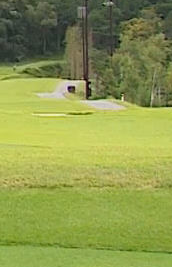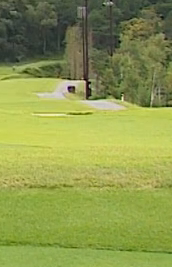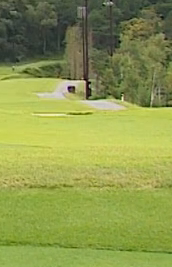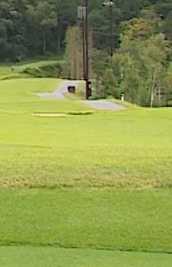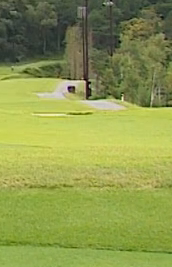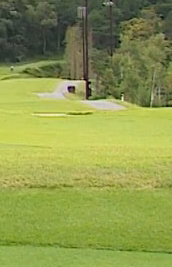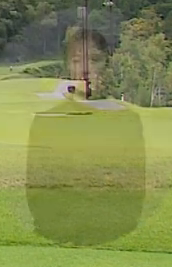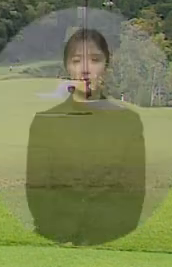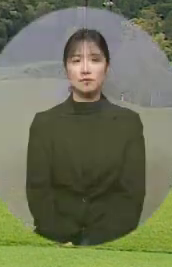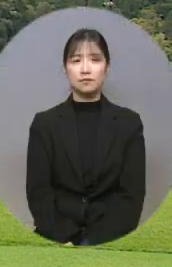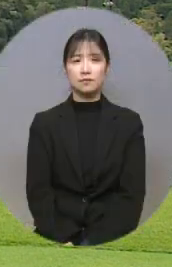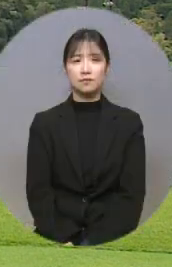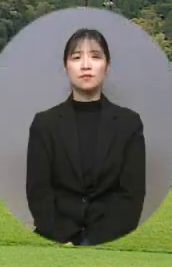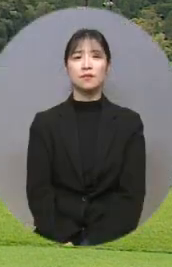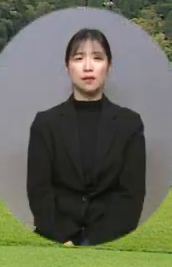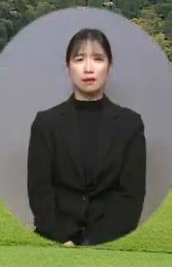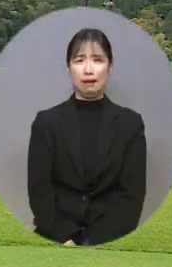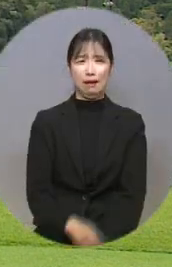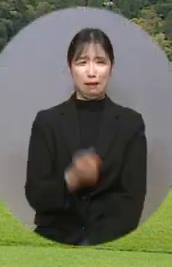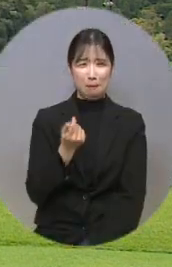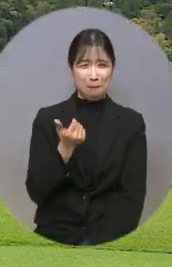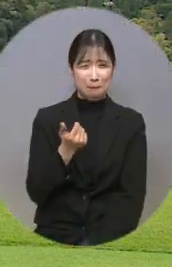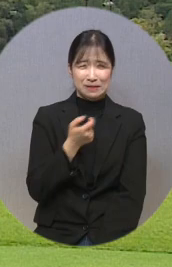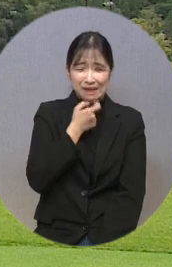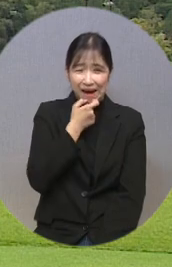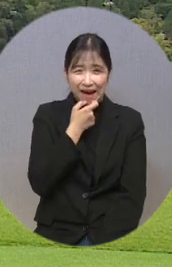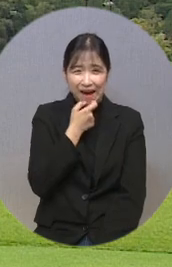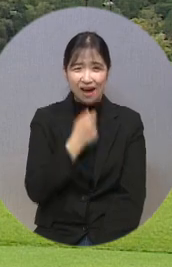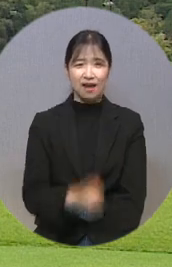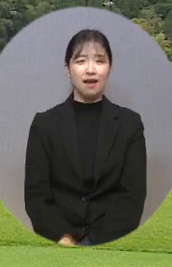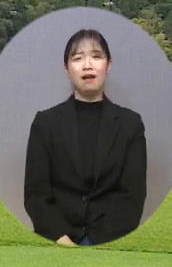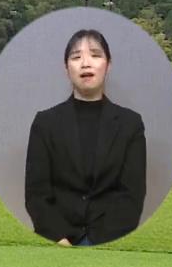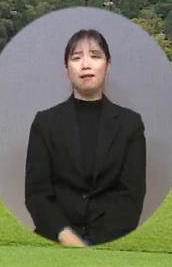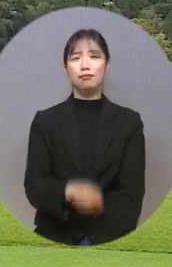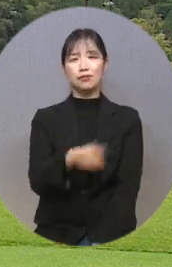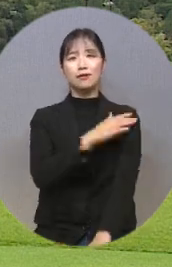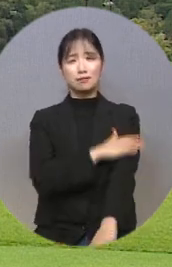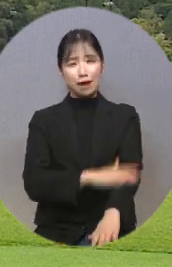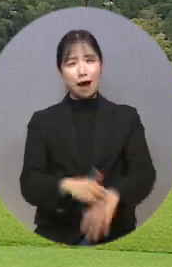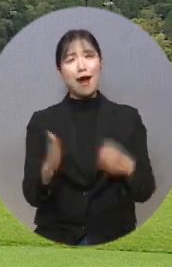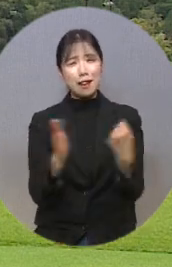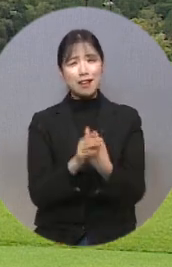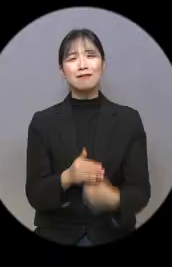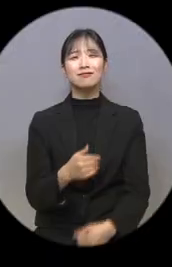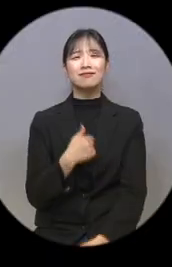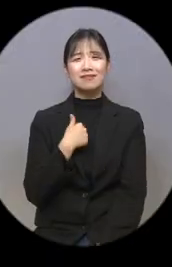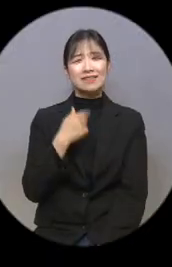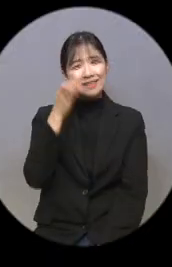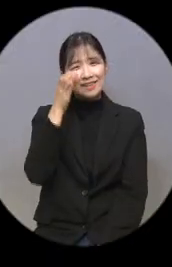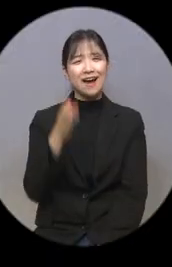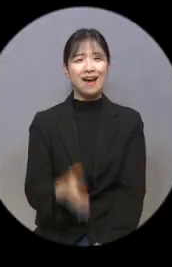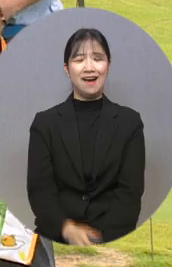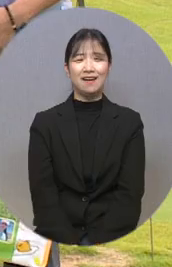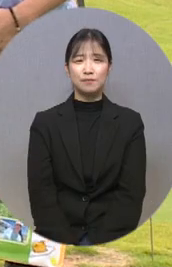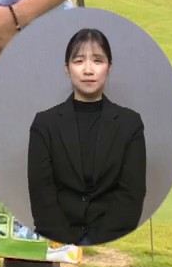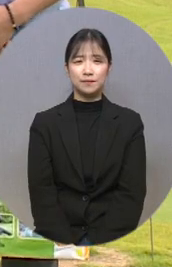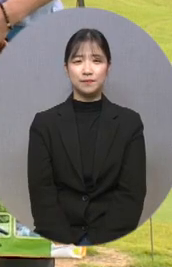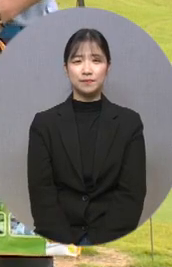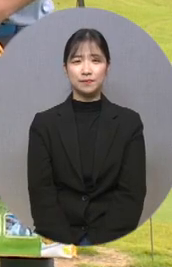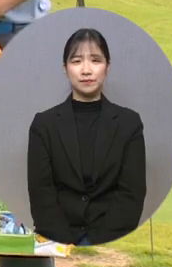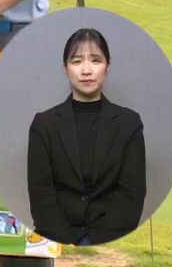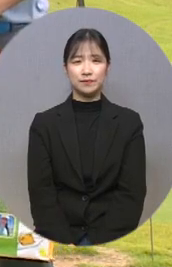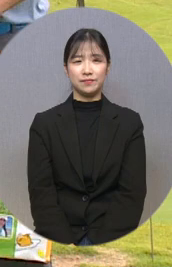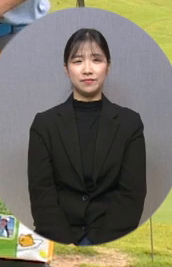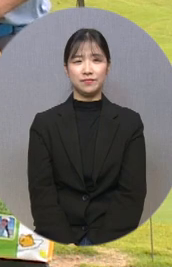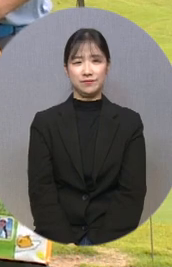아 진짜? 싫으신 건가요? 아 진짜? 아 저는 잘 친다고 그래서 이렇게 치면 안 돼요. 자, 이렇게